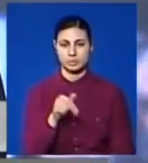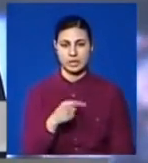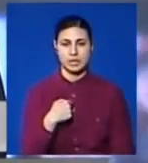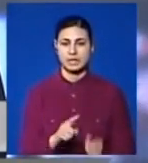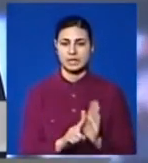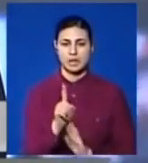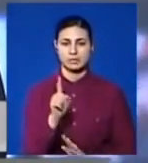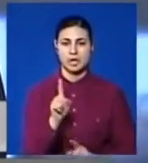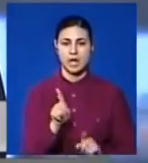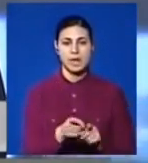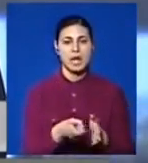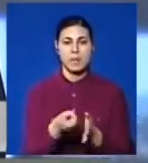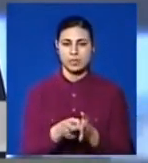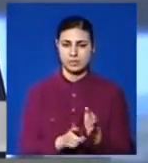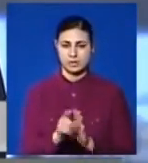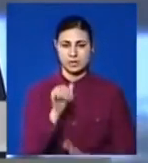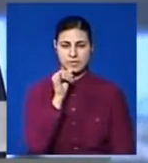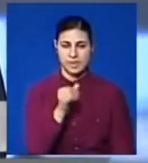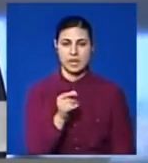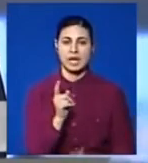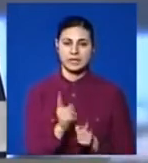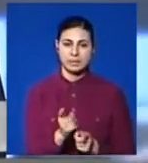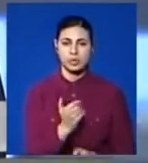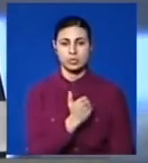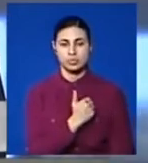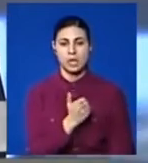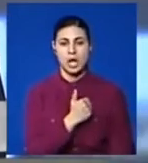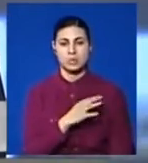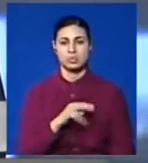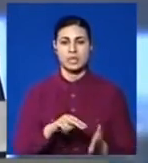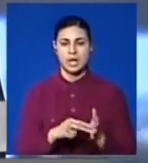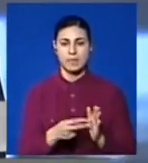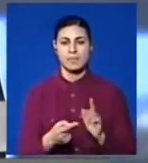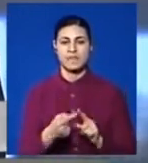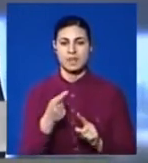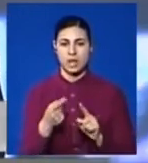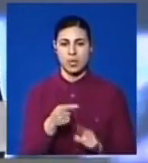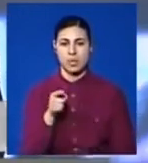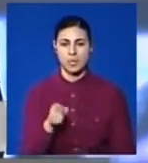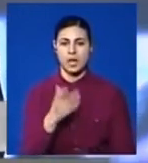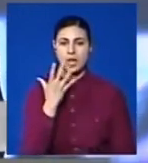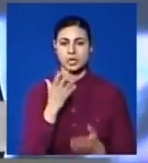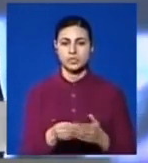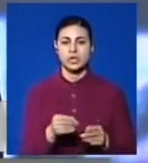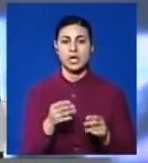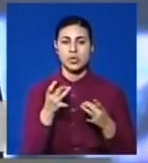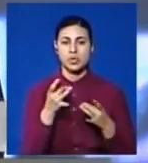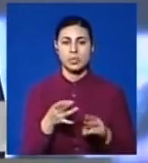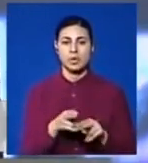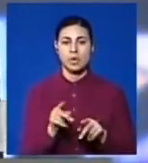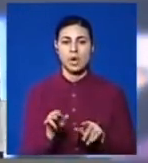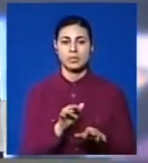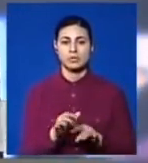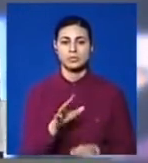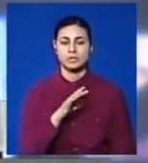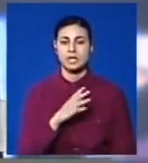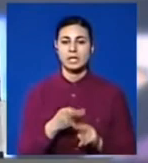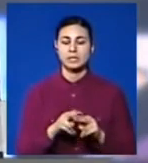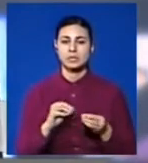არ დავიწყებთ ეხლა იმის გამოძიებას, ნამდვილად აპირებდა და დაგეგმილი ჰქონდა თუ არა მკვლელობა. ჩვენ უბრალოდ ამ პროცესმა გამოავლინა ის